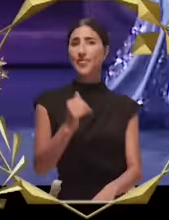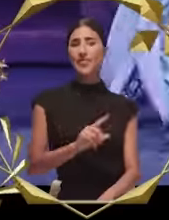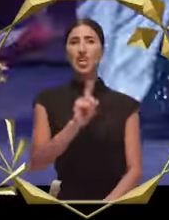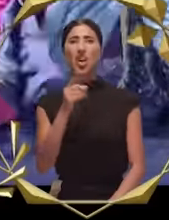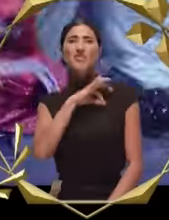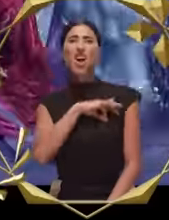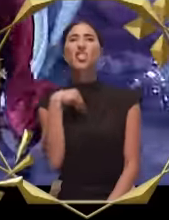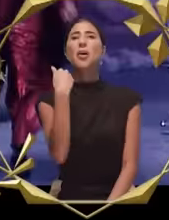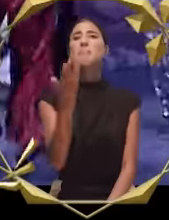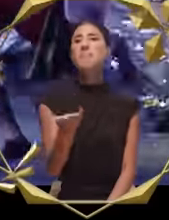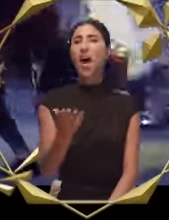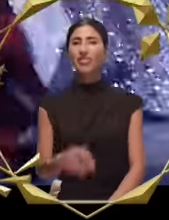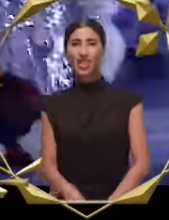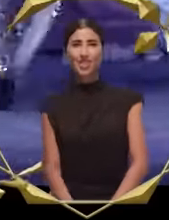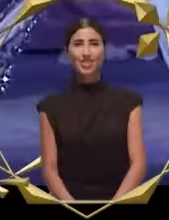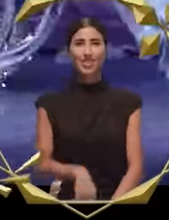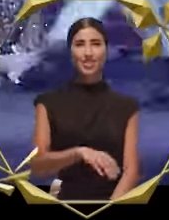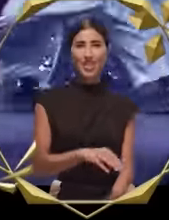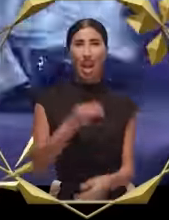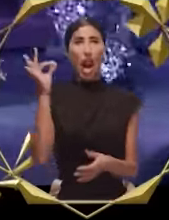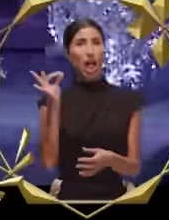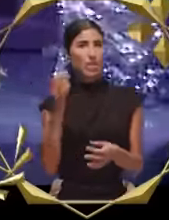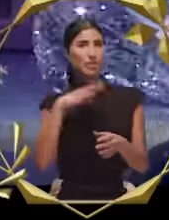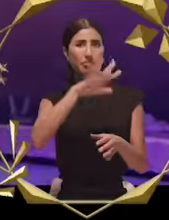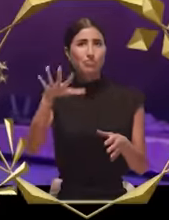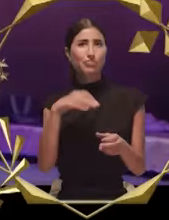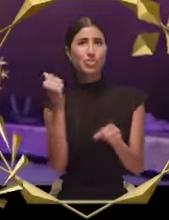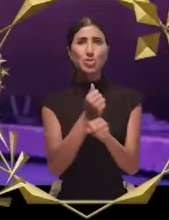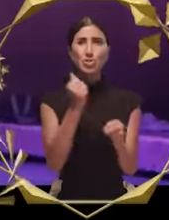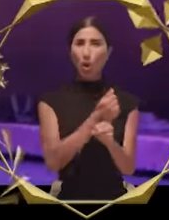لسنا إلا ما نختار وإلا بقينا قبضة